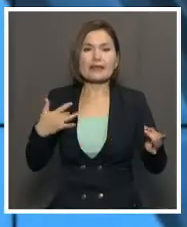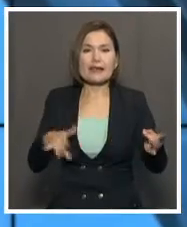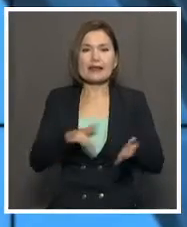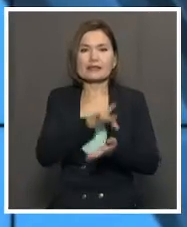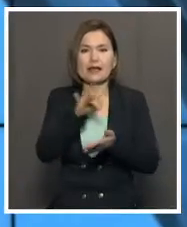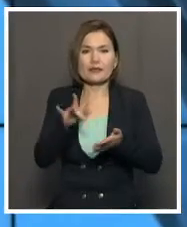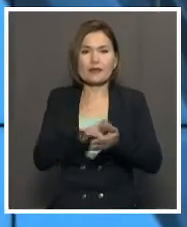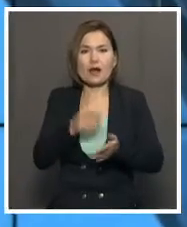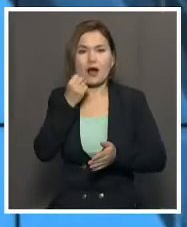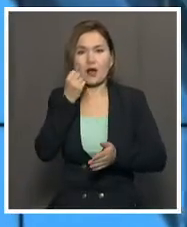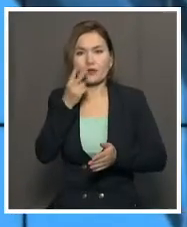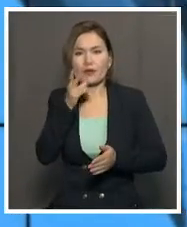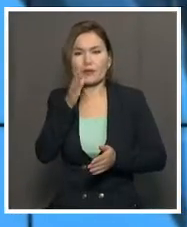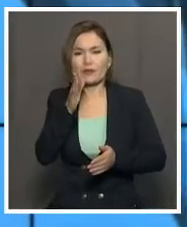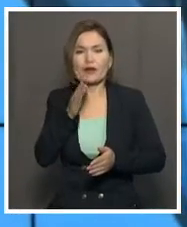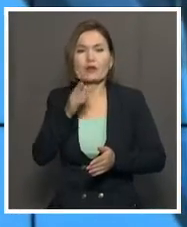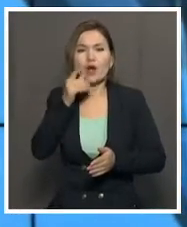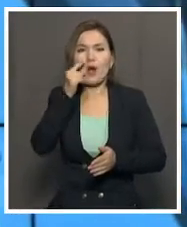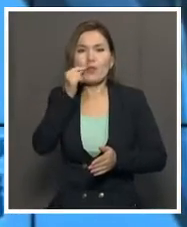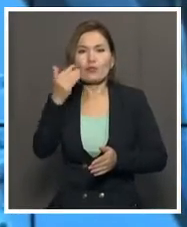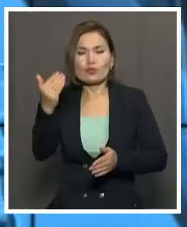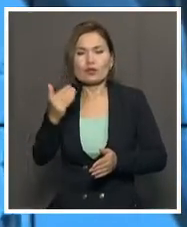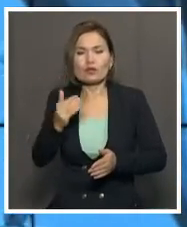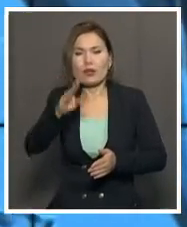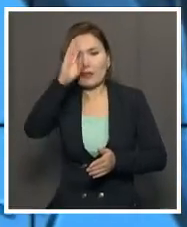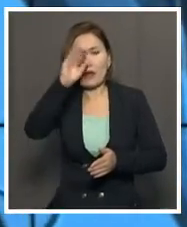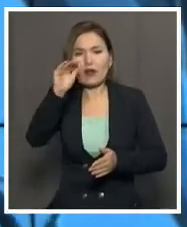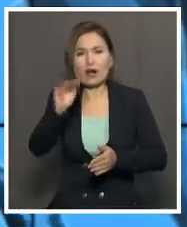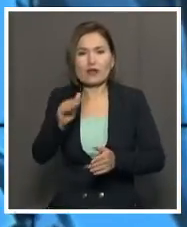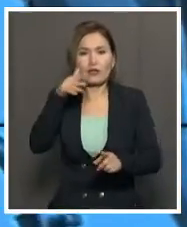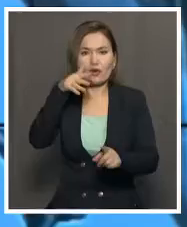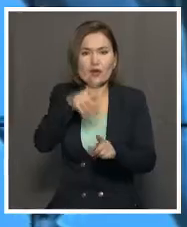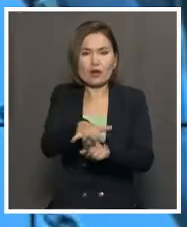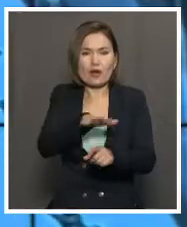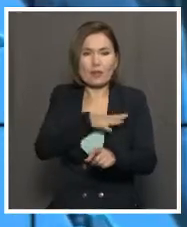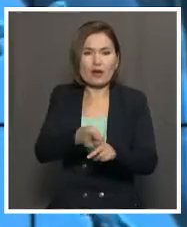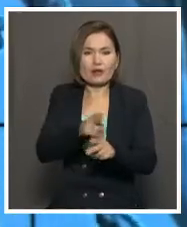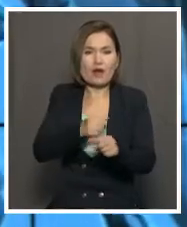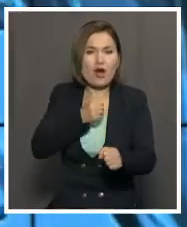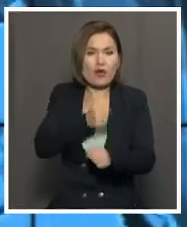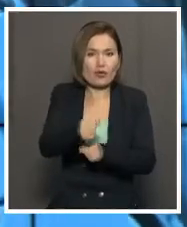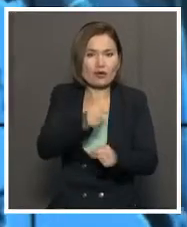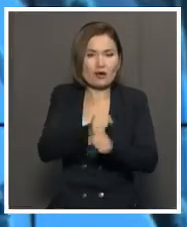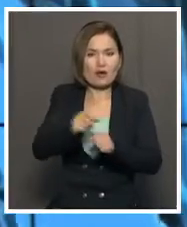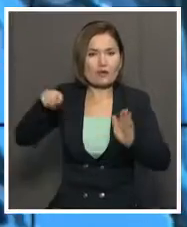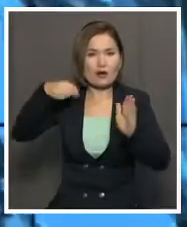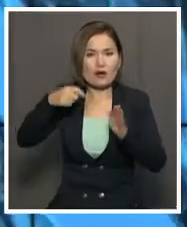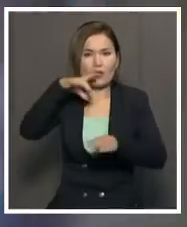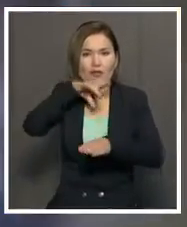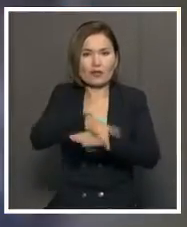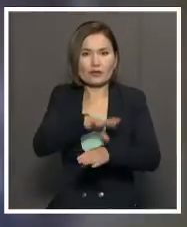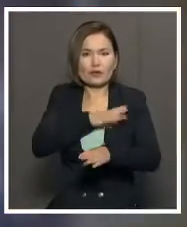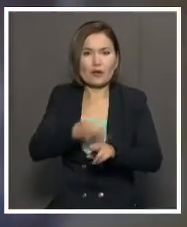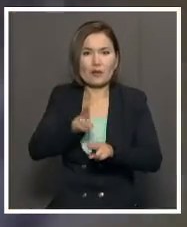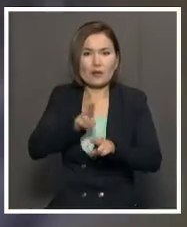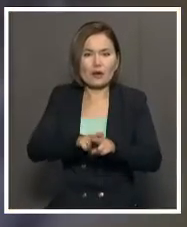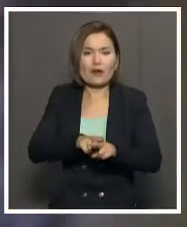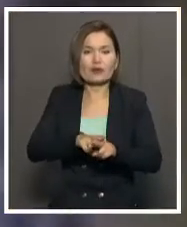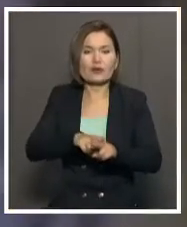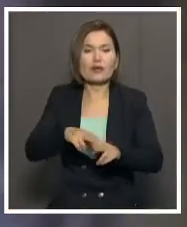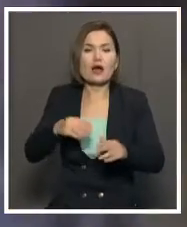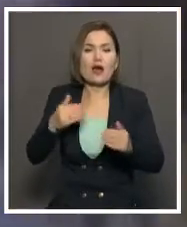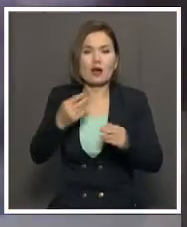Таразда тапа-тал түсі ер адам балаға жұдырғала жүгірді. Оқиға көші бойында орналасқан бейне бақылау камераларының біріне түсіп қалған. Желде тараған